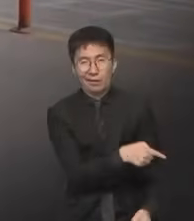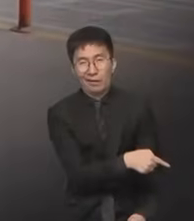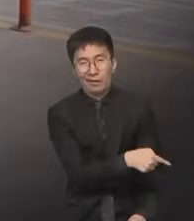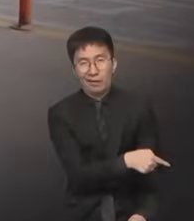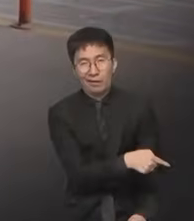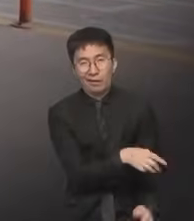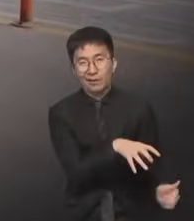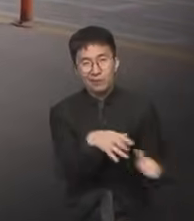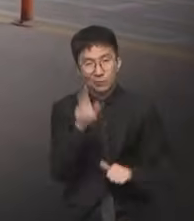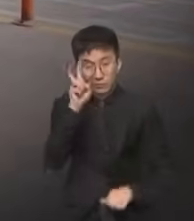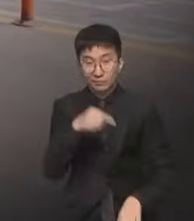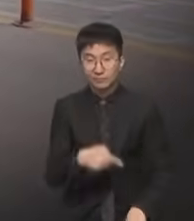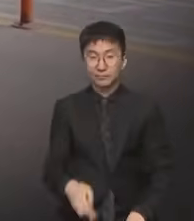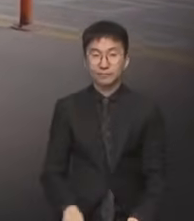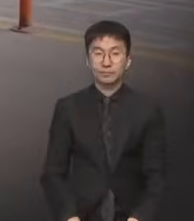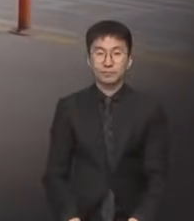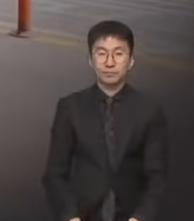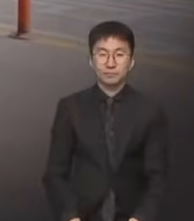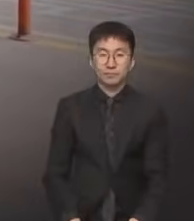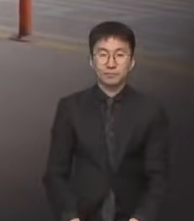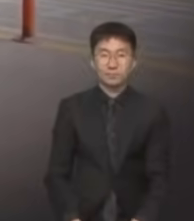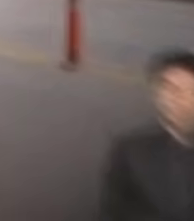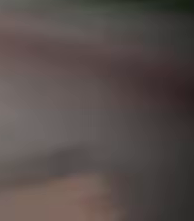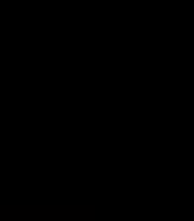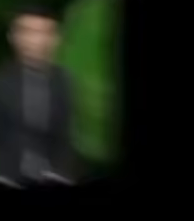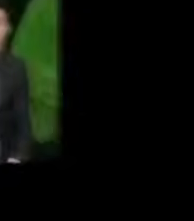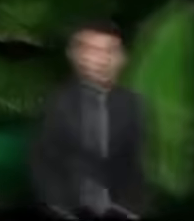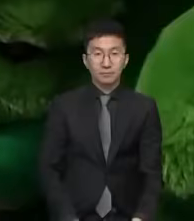보입니다. SBS 김영래입니다.